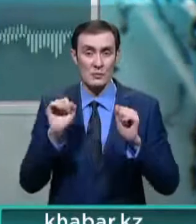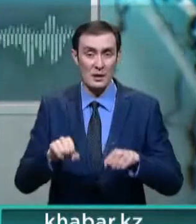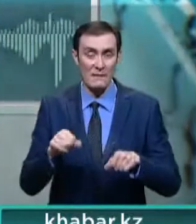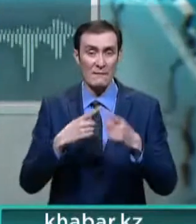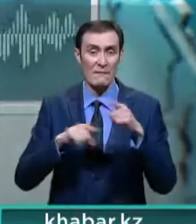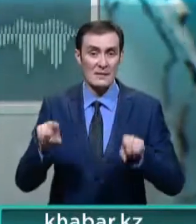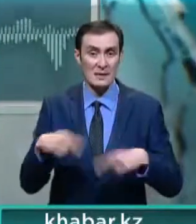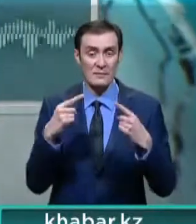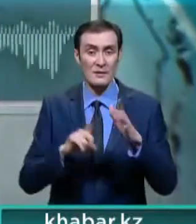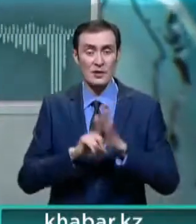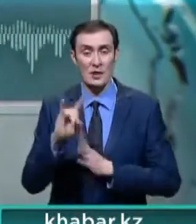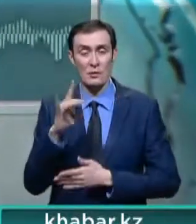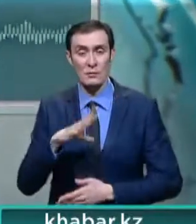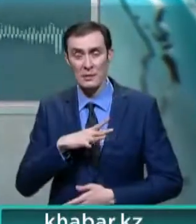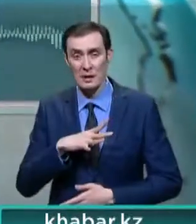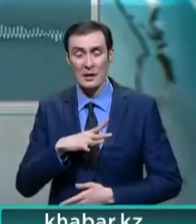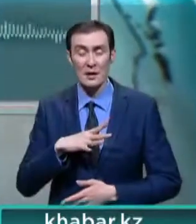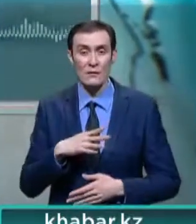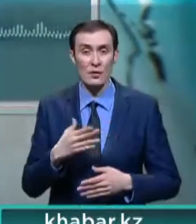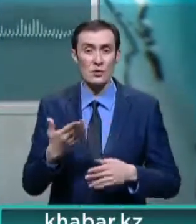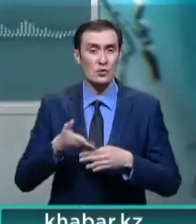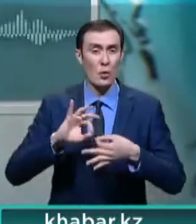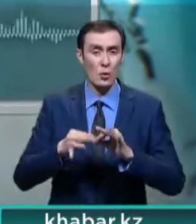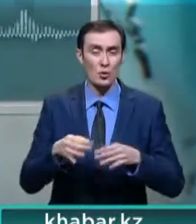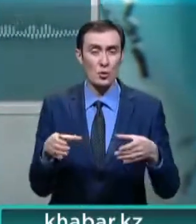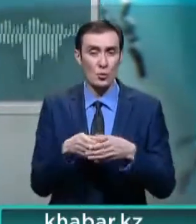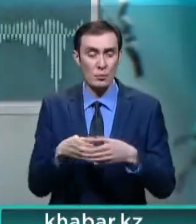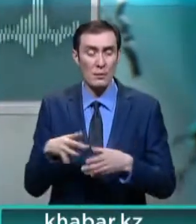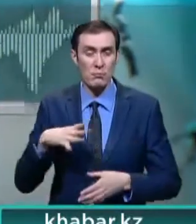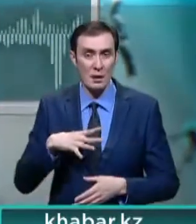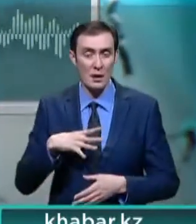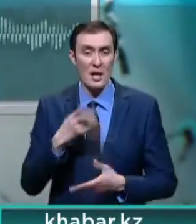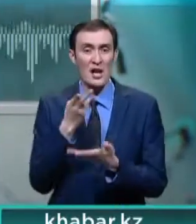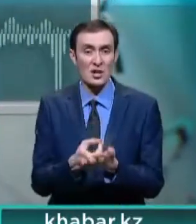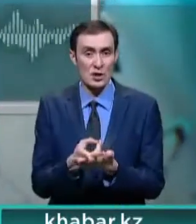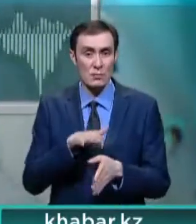что изначально ребенок находился в паллиативной группе. То есть ребенок был лежачий.